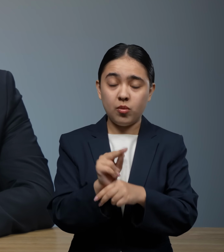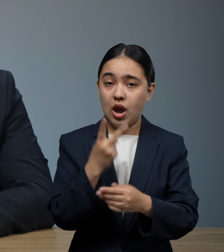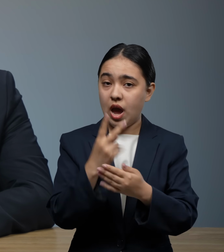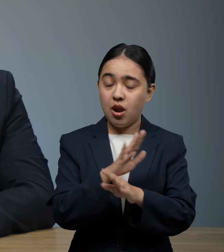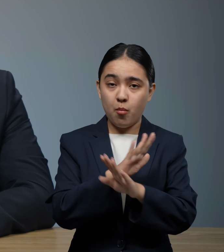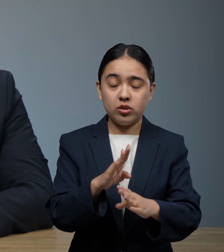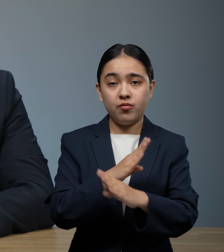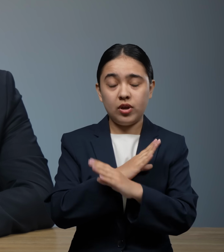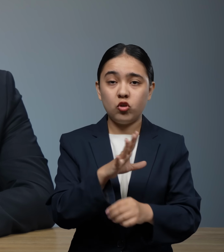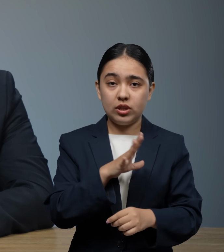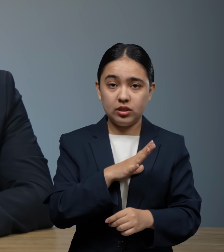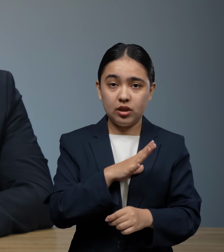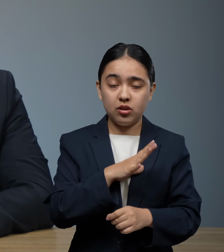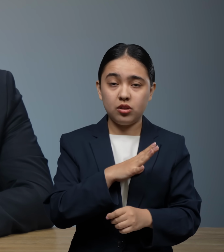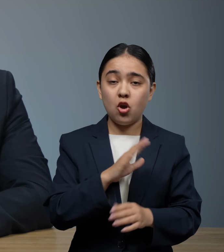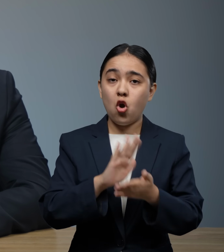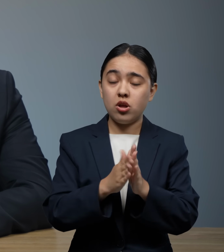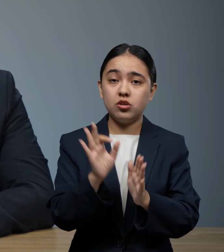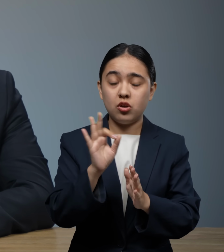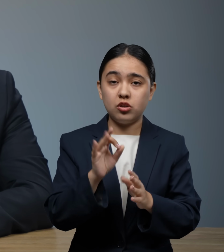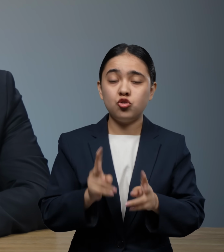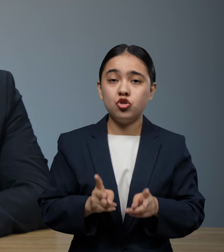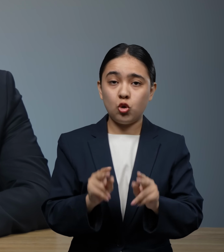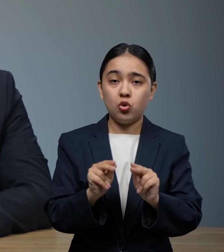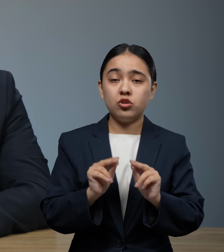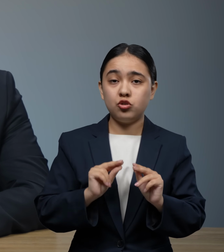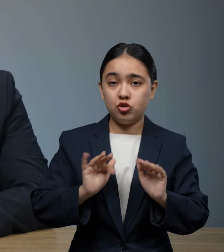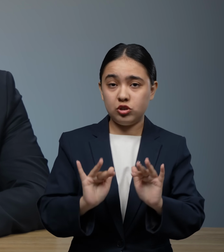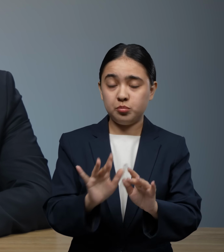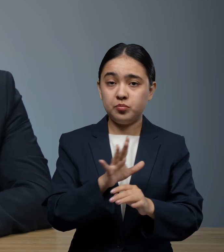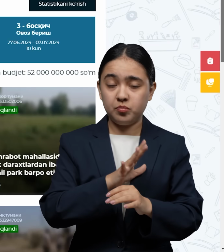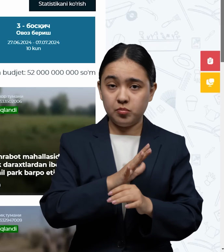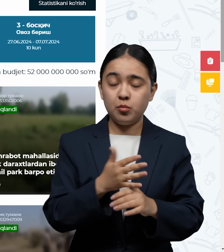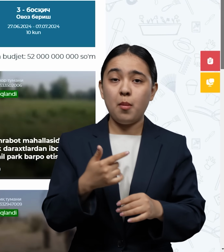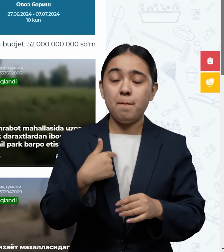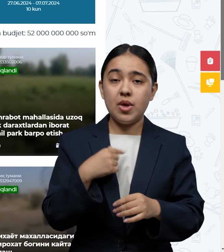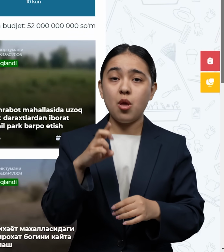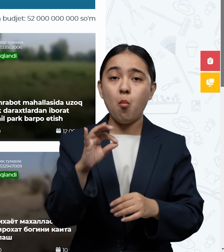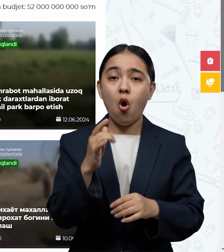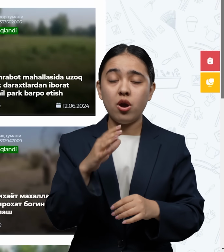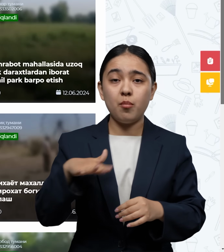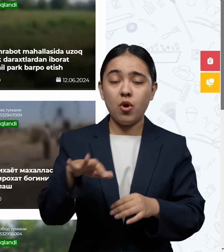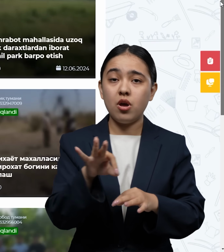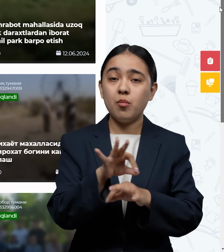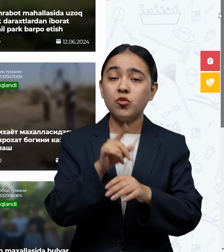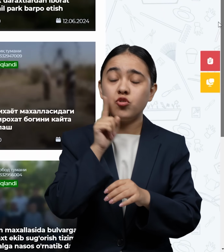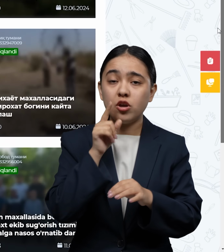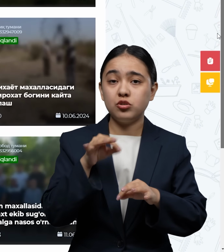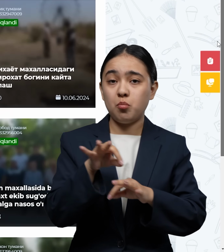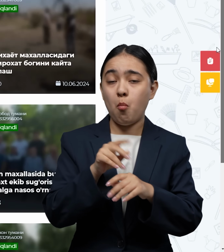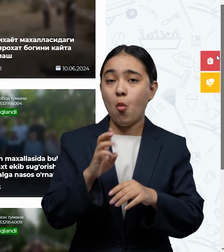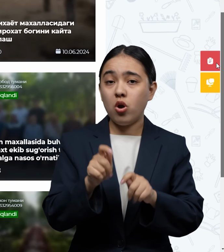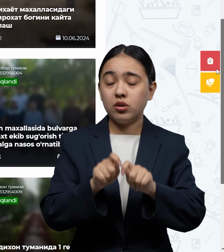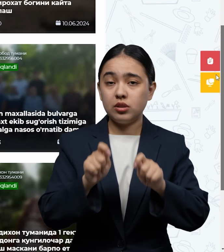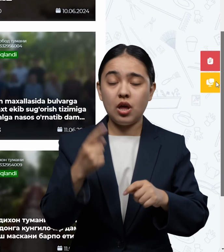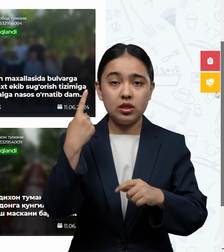muolajalarga qaramasdan vafot etgan. Holat yuzasidan jinoyat ishi qo'zg'atildi. Mening bog'im loyihasida yashil jamoat bog'larini tashkil